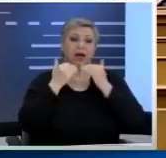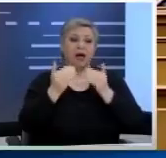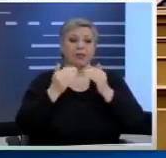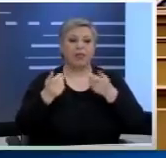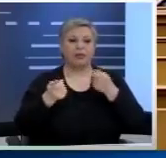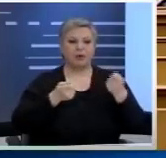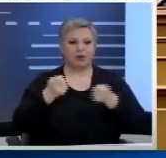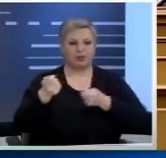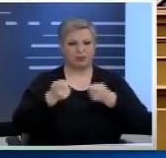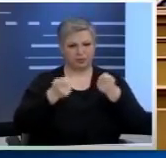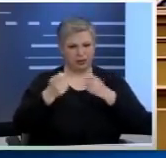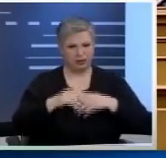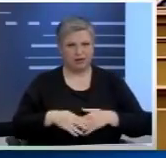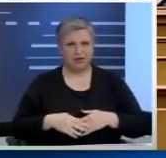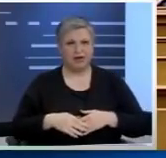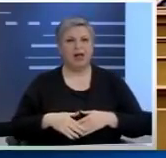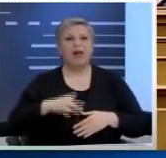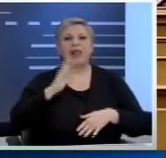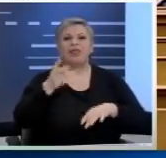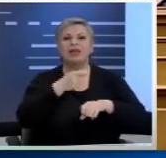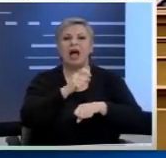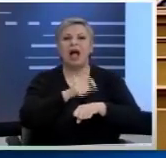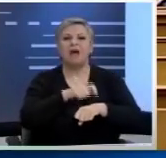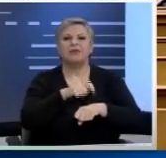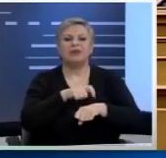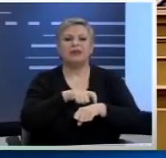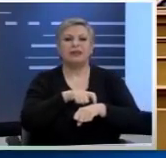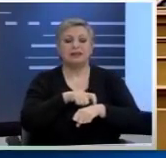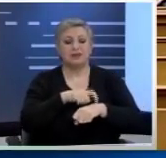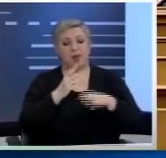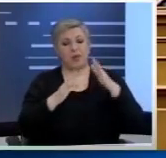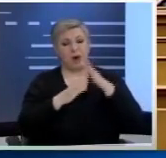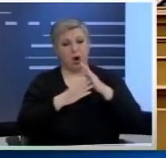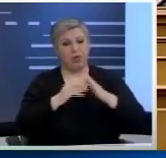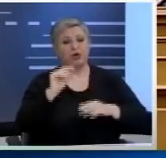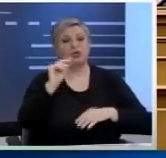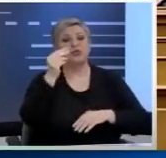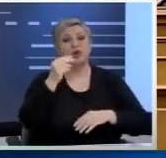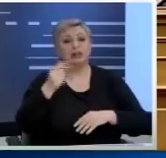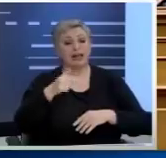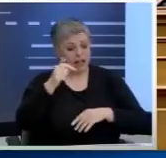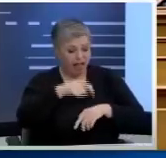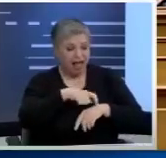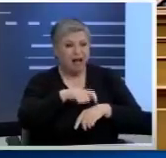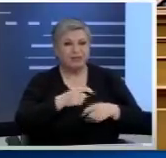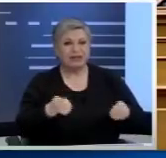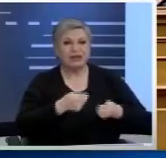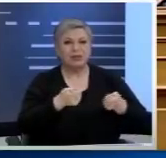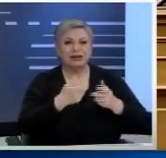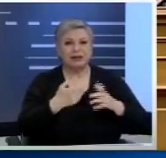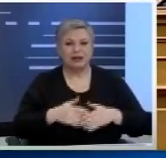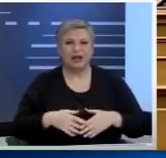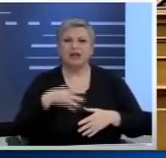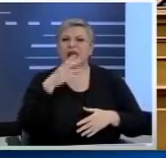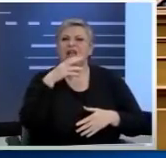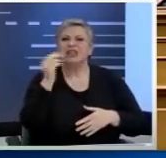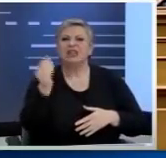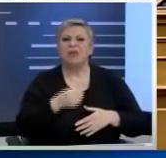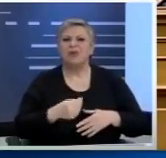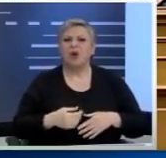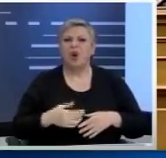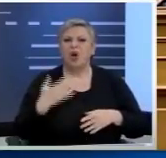Δεν καταλαβαίνω τώρα, τεχνητή ένταση κάνετε. Λοιπόν. Αρκετά αυτά. Τι ένταση κάνετε, γιατί? Αρκετά αυτά. Γιατί το κάνετε αυτό? Μια